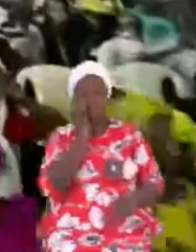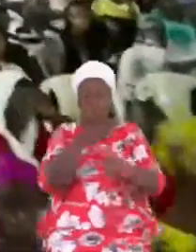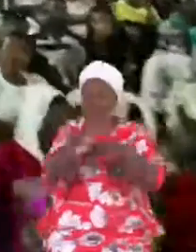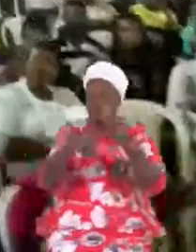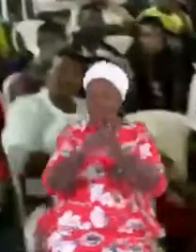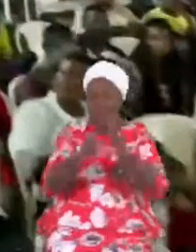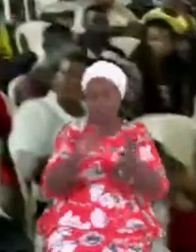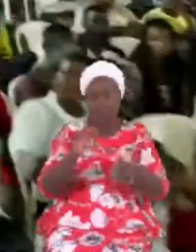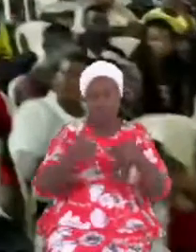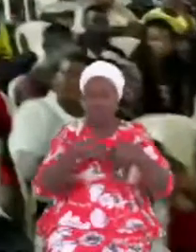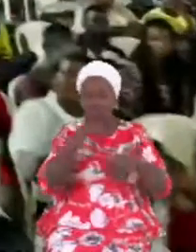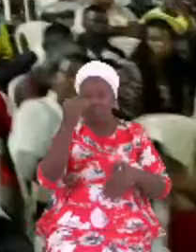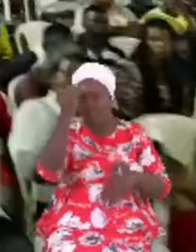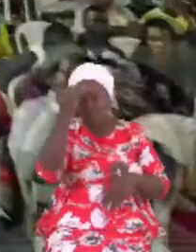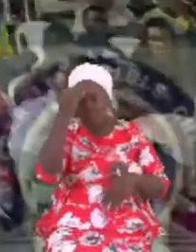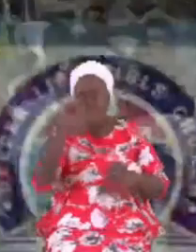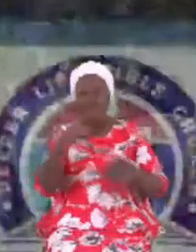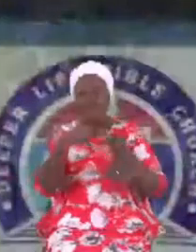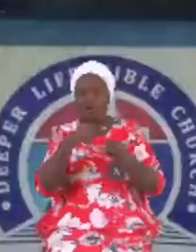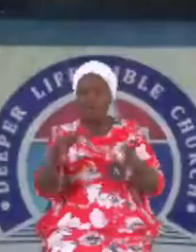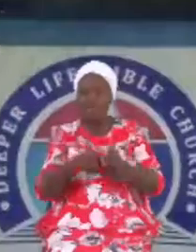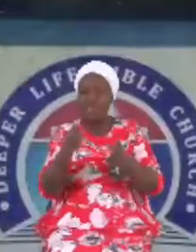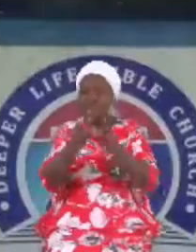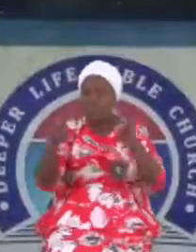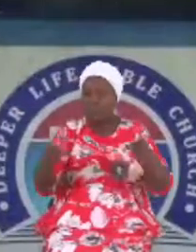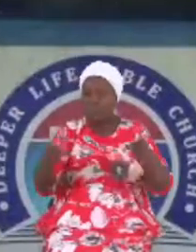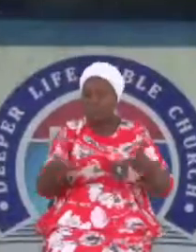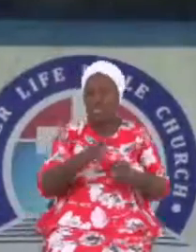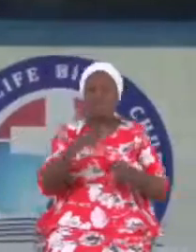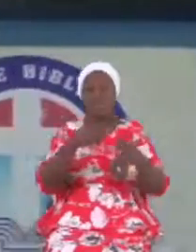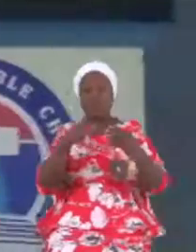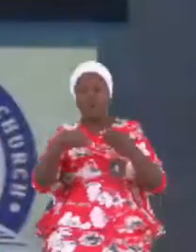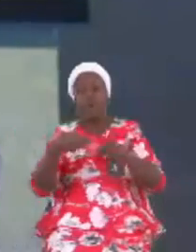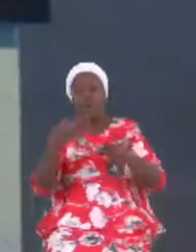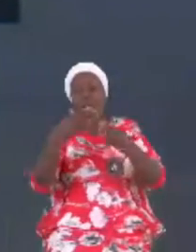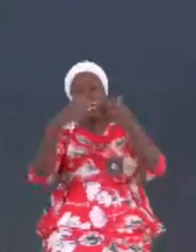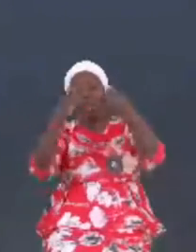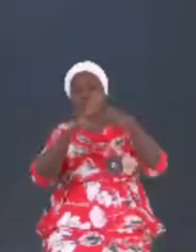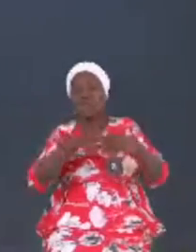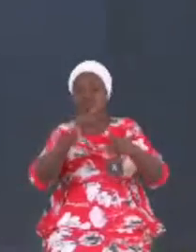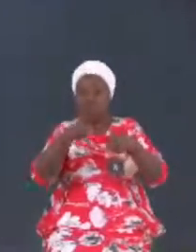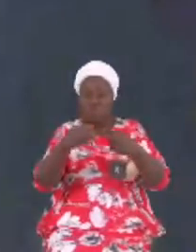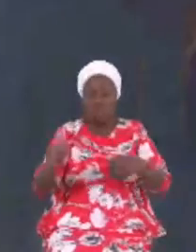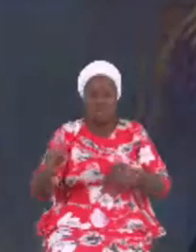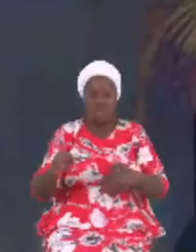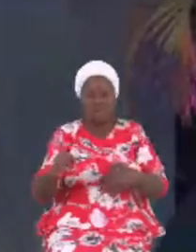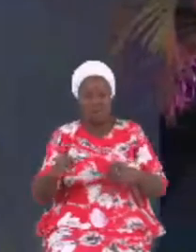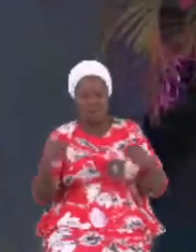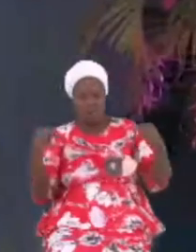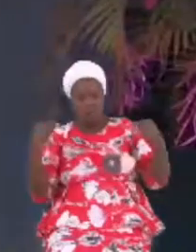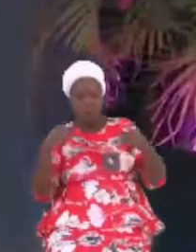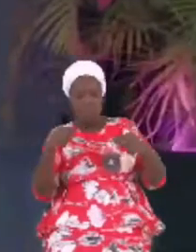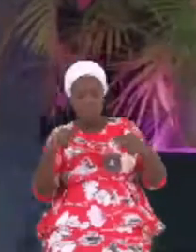d'autres, ils ne connaissent pas cette destination. Ils ne connaissent pas le ciel. Et ils marchent dans la